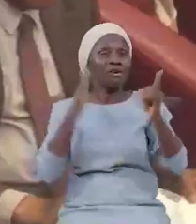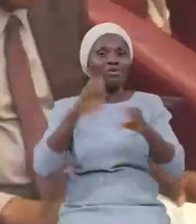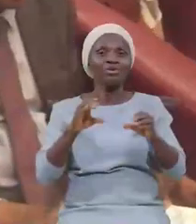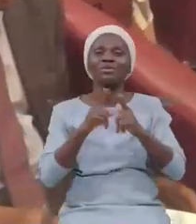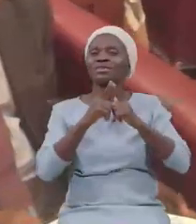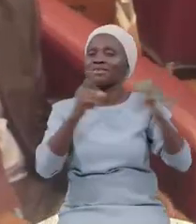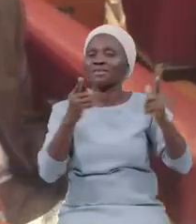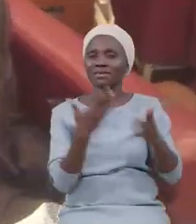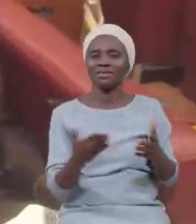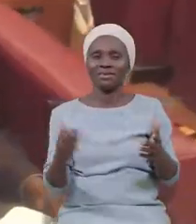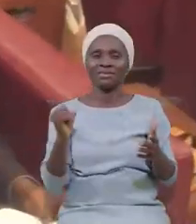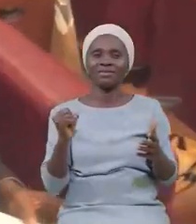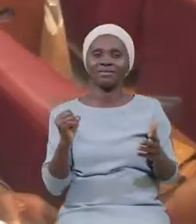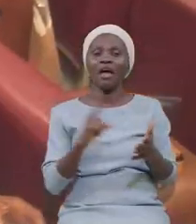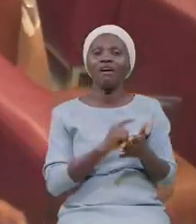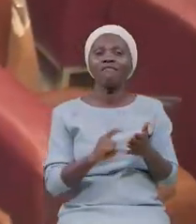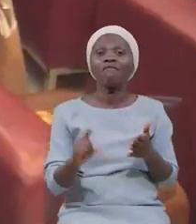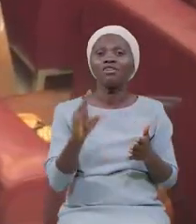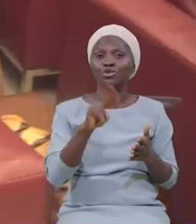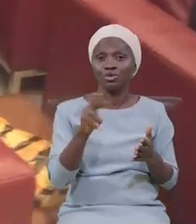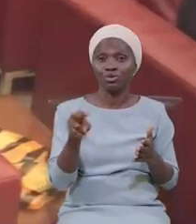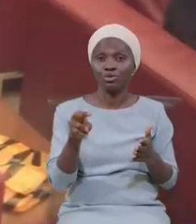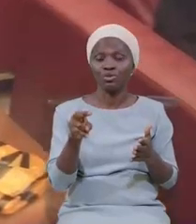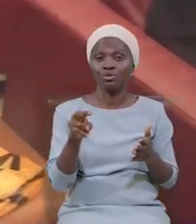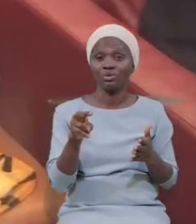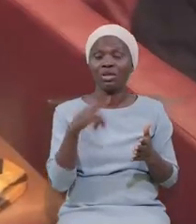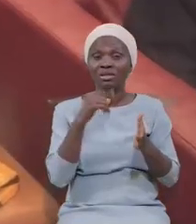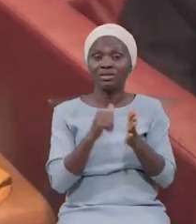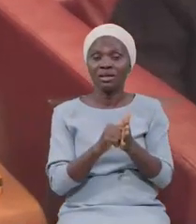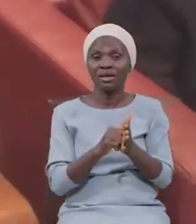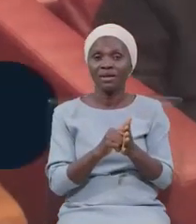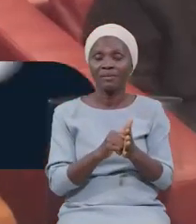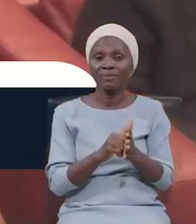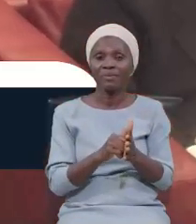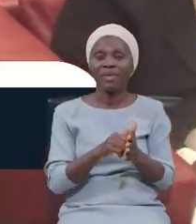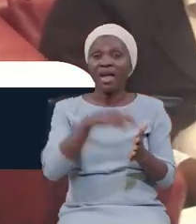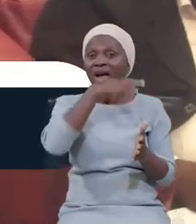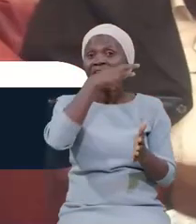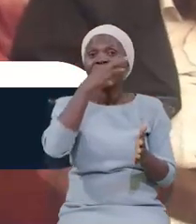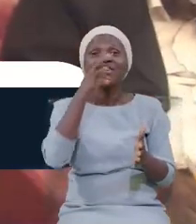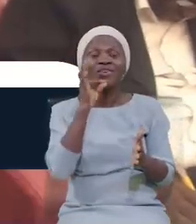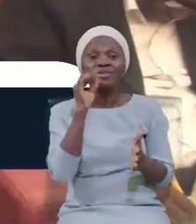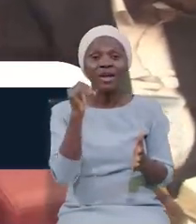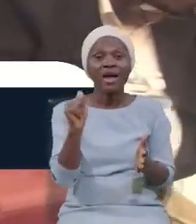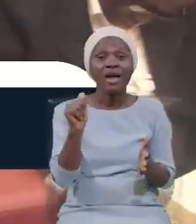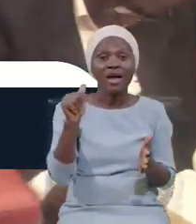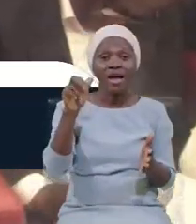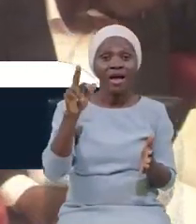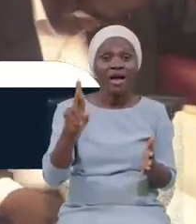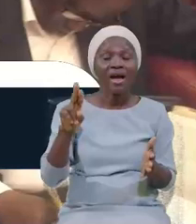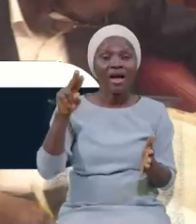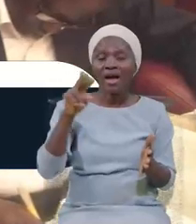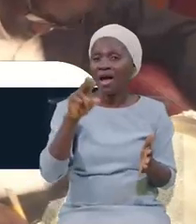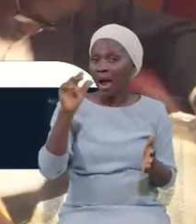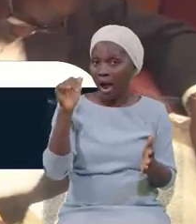choses. Le verset 22, c'est la productivité agricole.